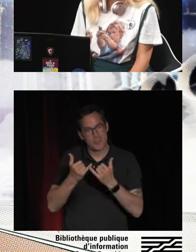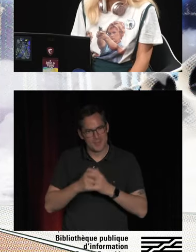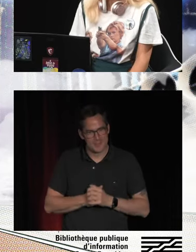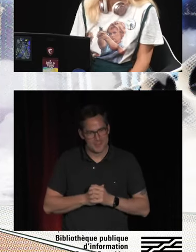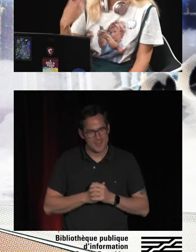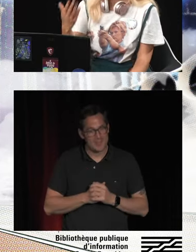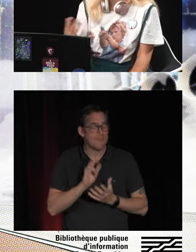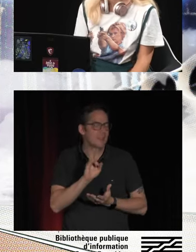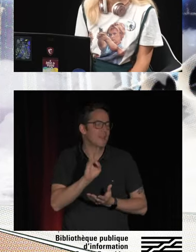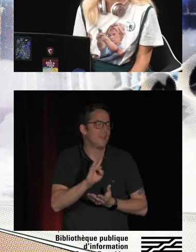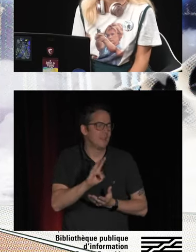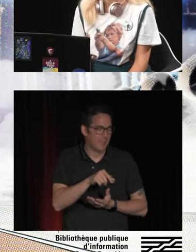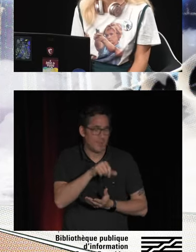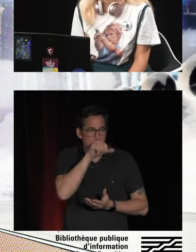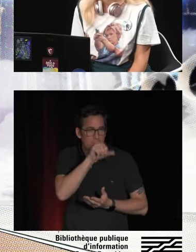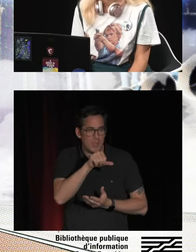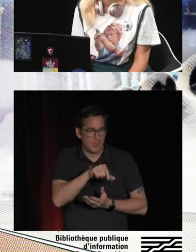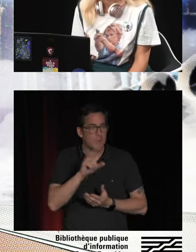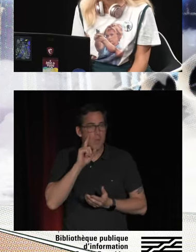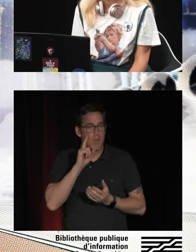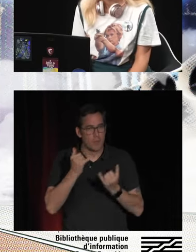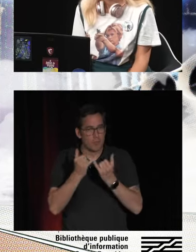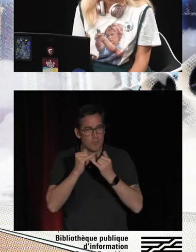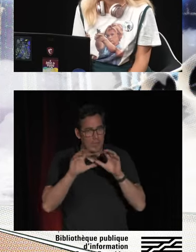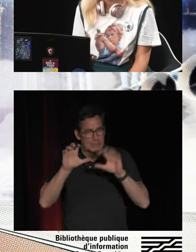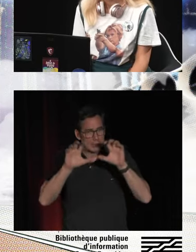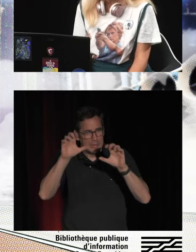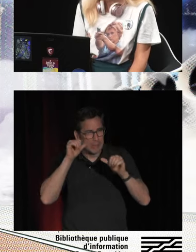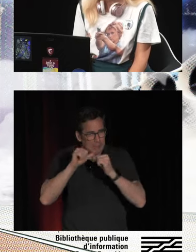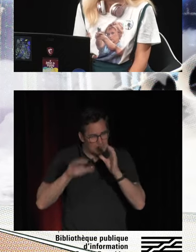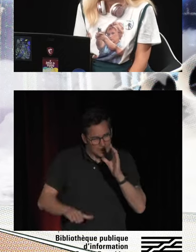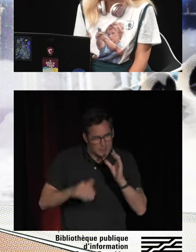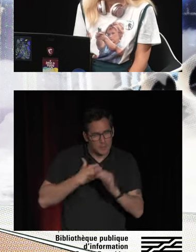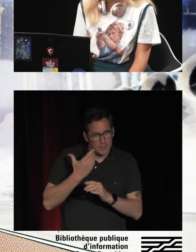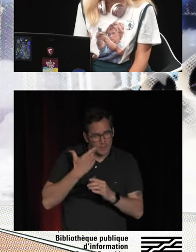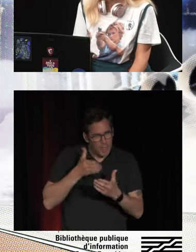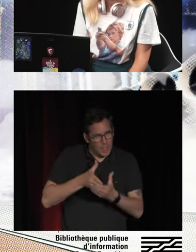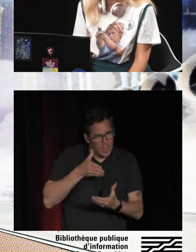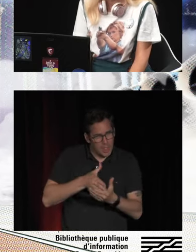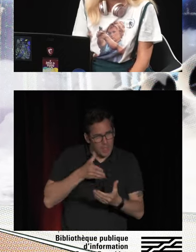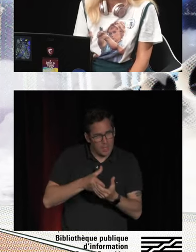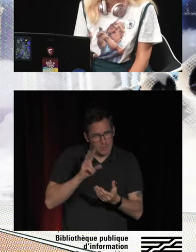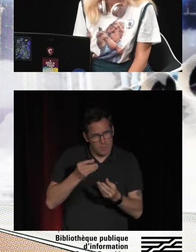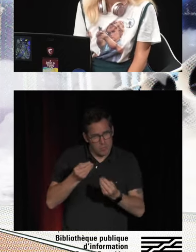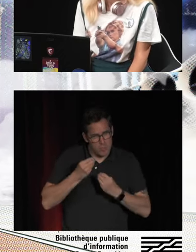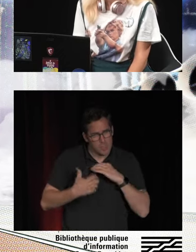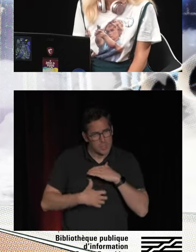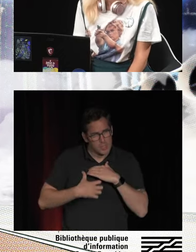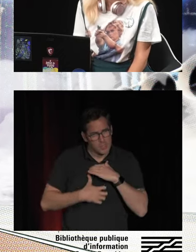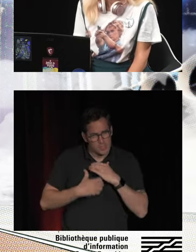Non mais c'est vrai. Et en plus j'adorais ce niveau, ce qui est très frustrant parce que donc j'arrivais pas à le finir en étant petite, mais je le trouvais génial et j'étais frustrée de